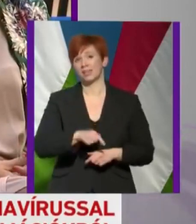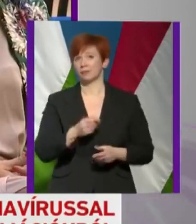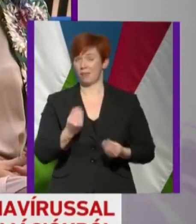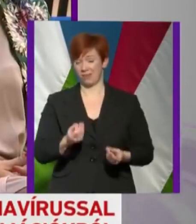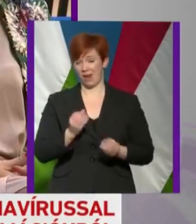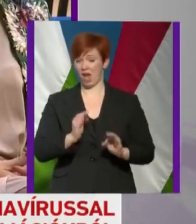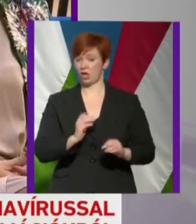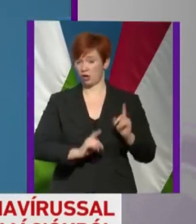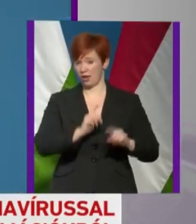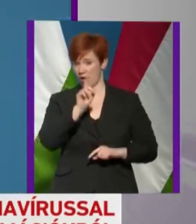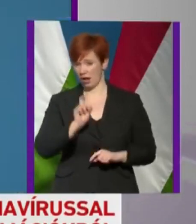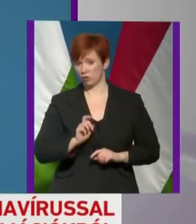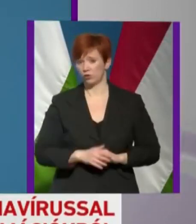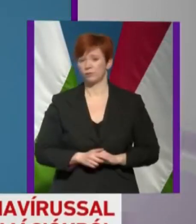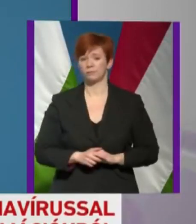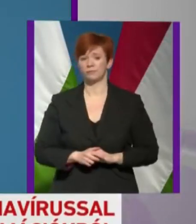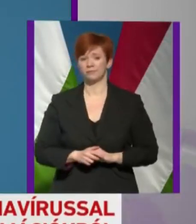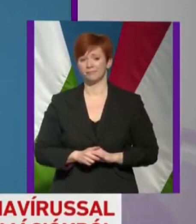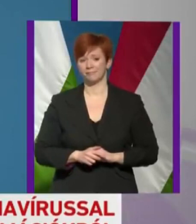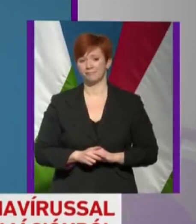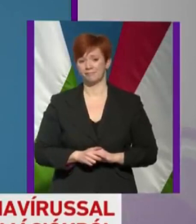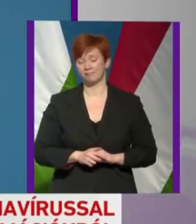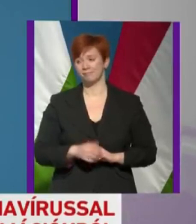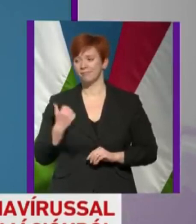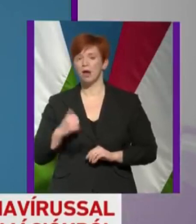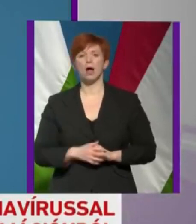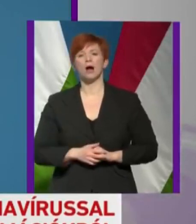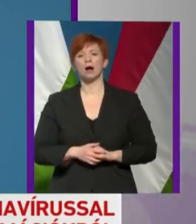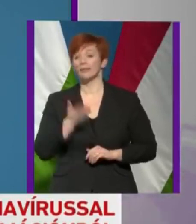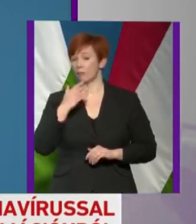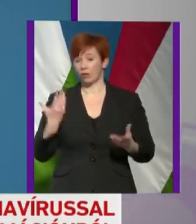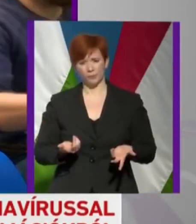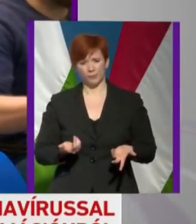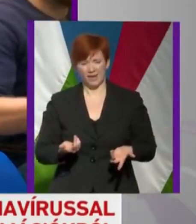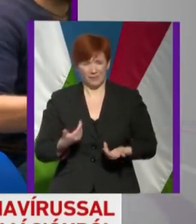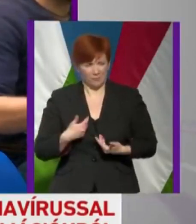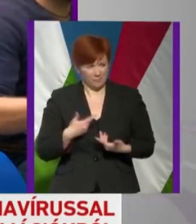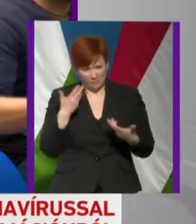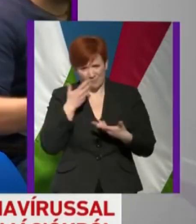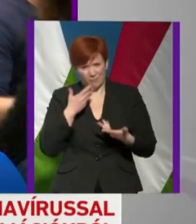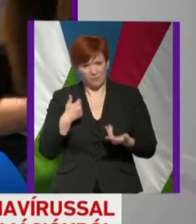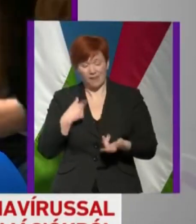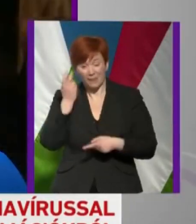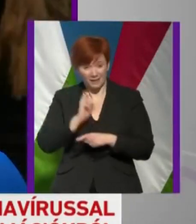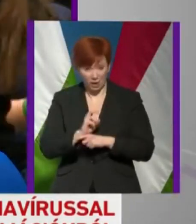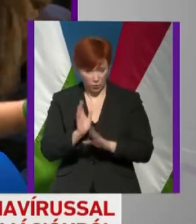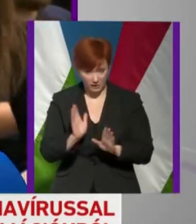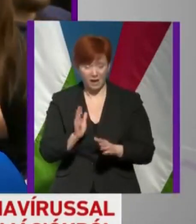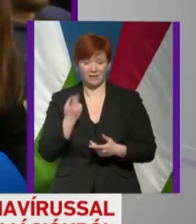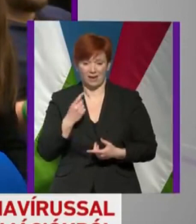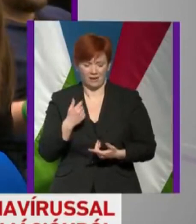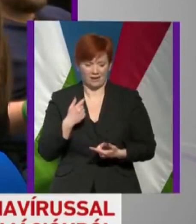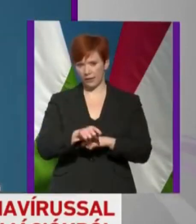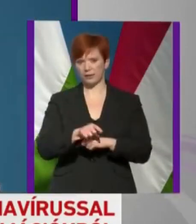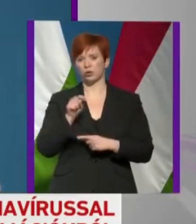tekintettel péntektől felírási igazolás nélkül is kiváltható a hozzátartozó gyógyszere. Ez a papír alapú és az R-receptre is